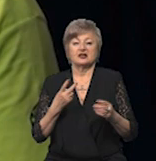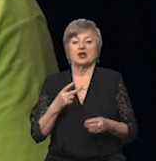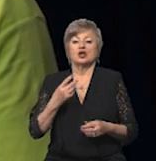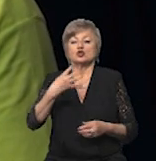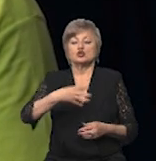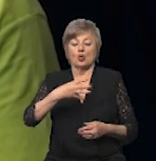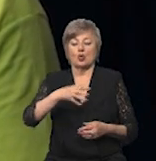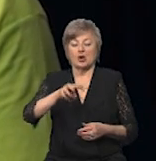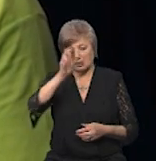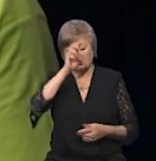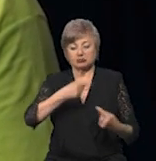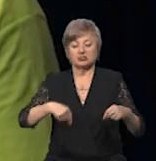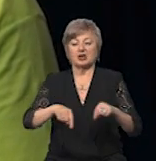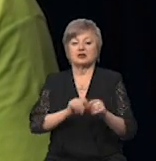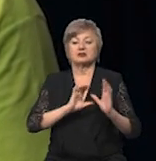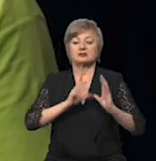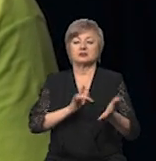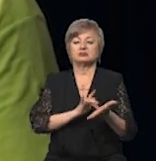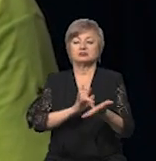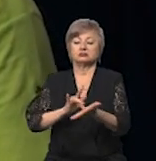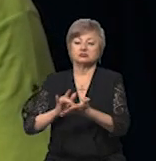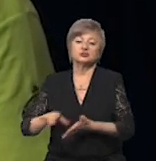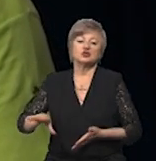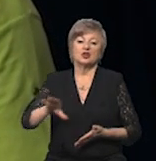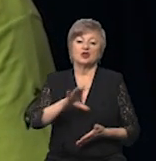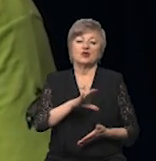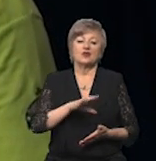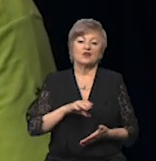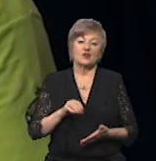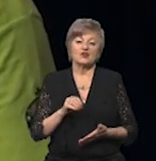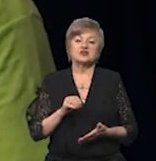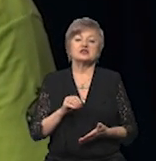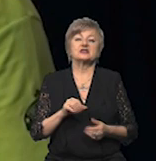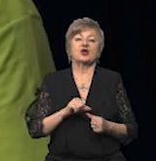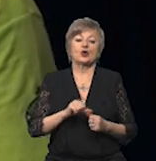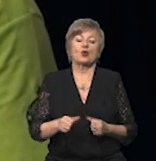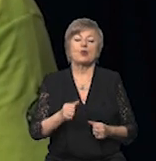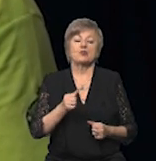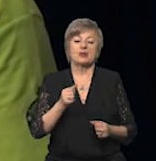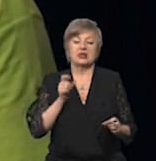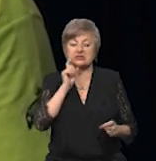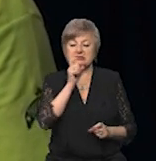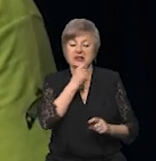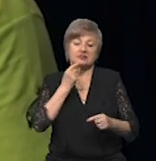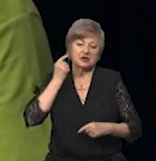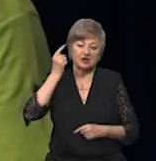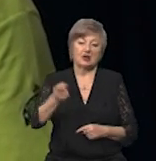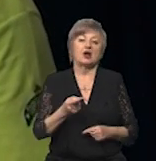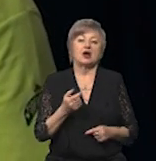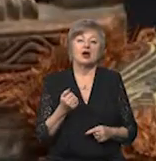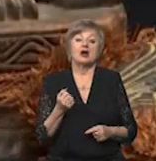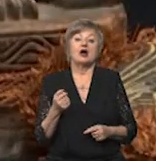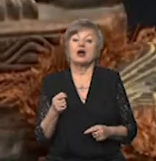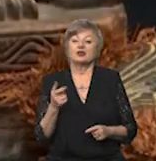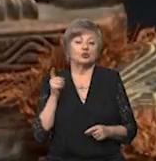країн світу. Був на всіх, майже на всіх континентах, окрім Антарктиди, але туди мені і